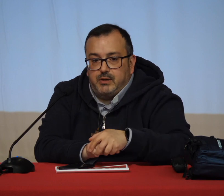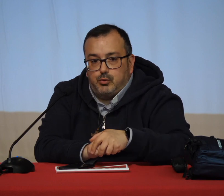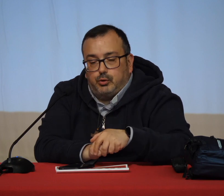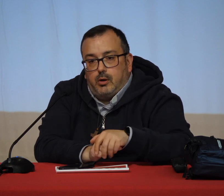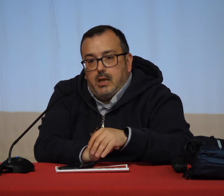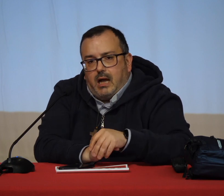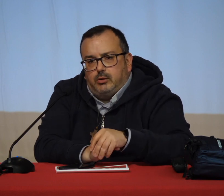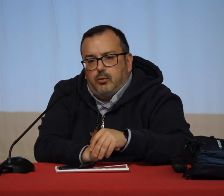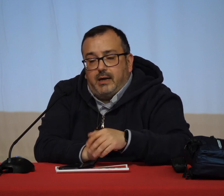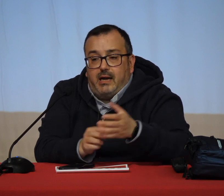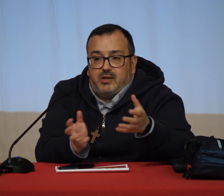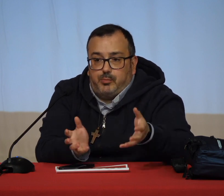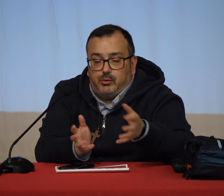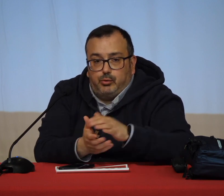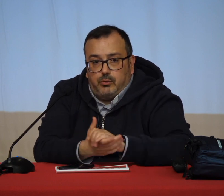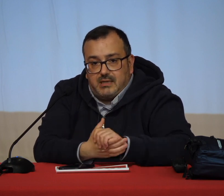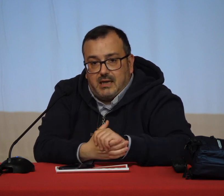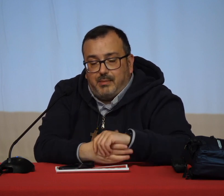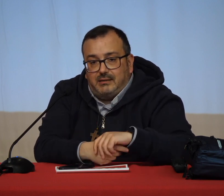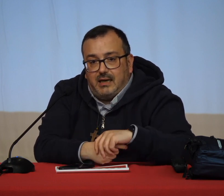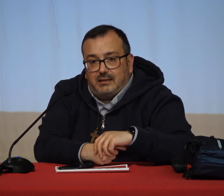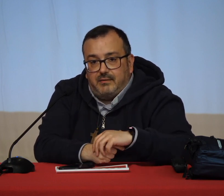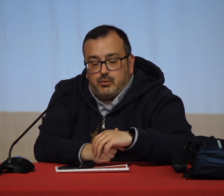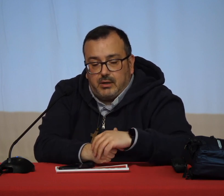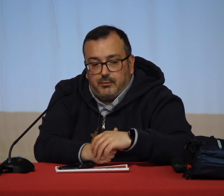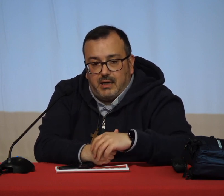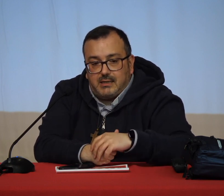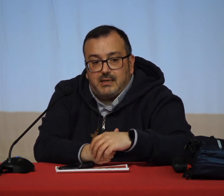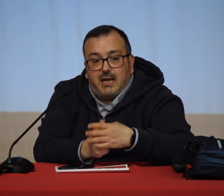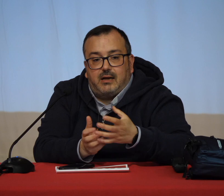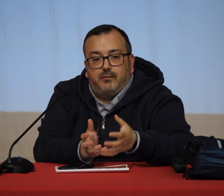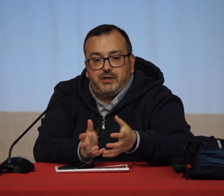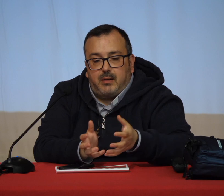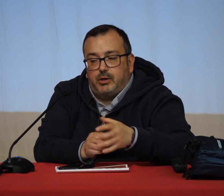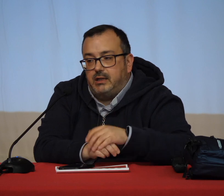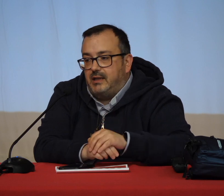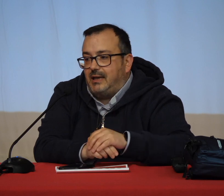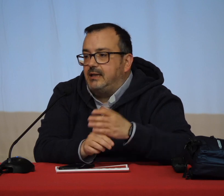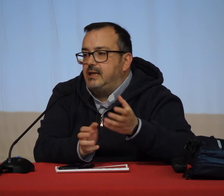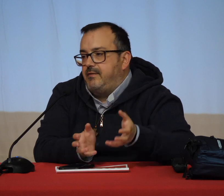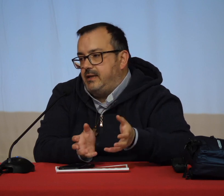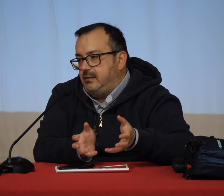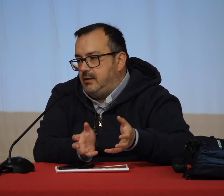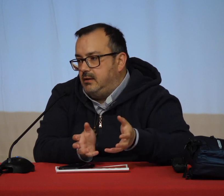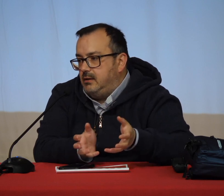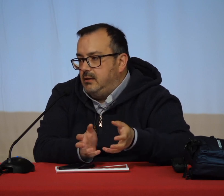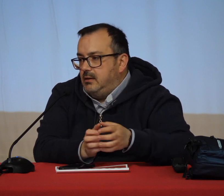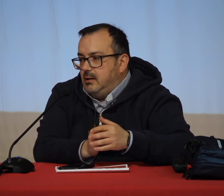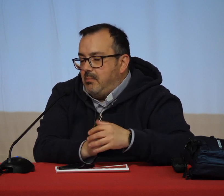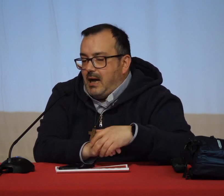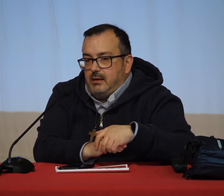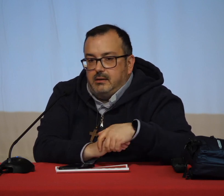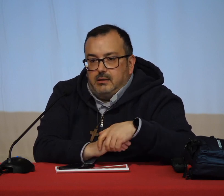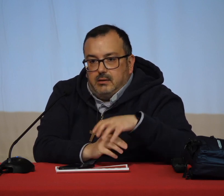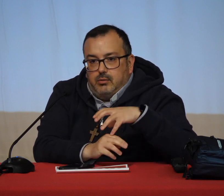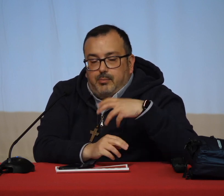abbiamo vissuto al Don Guanella ma soprattutto questa mattinata vissuta qui alla salesiana non facciamoli diventare degli eventi